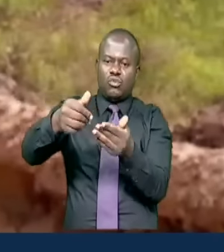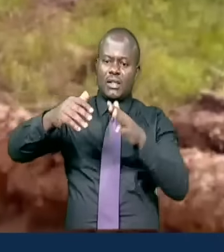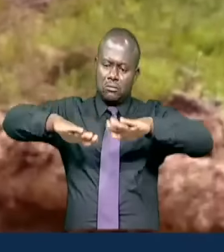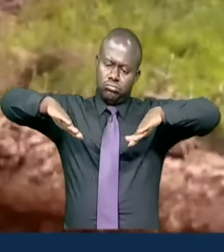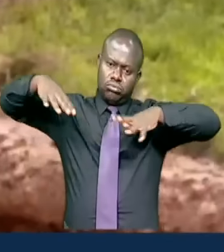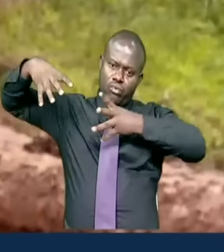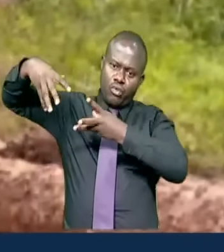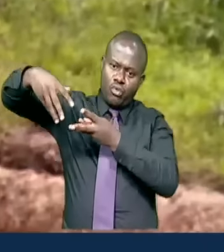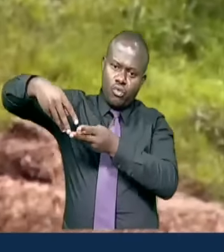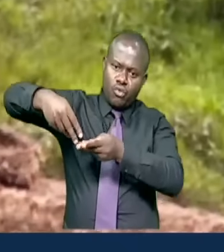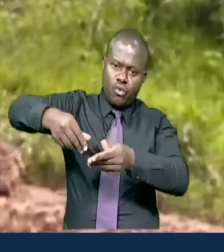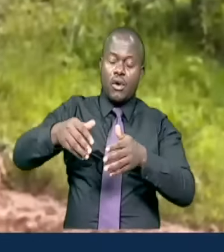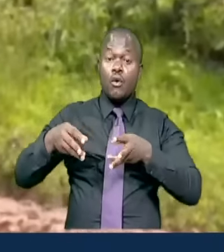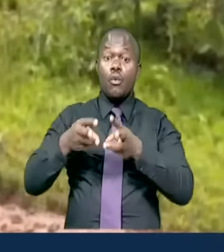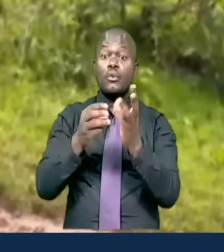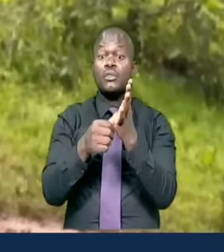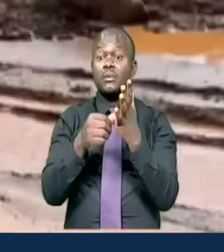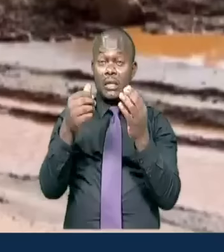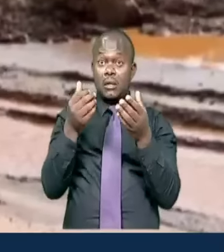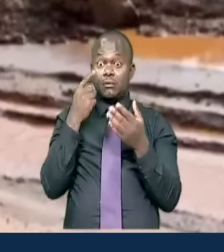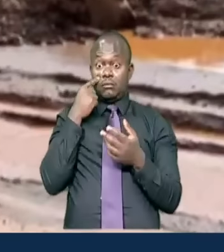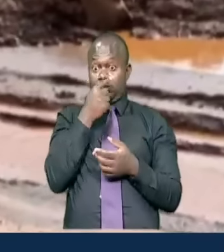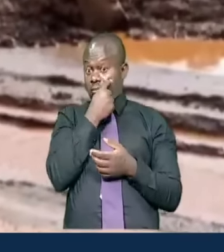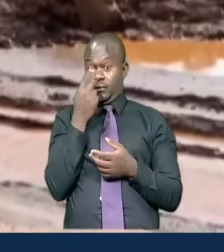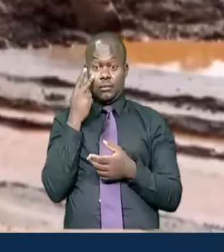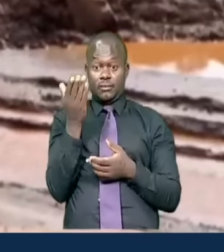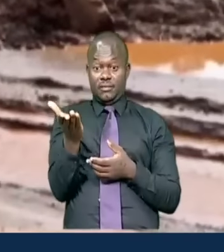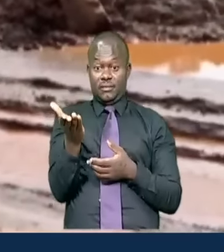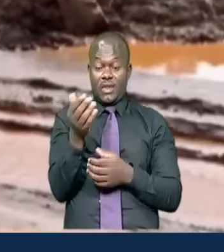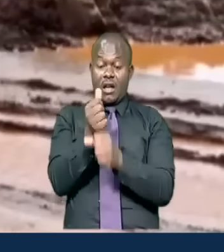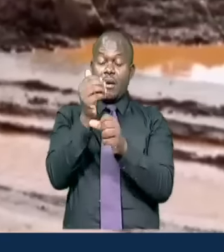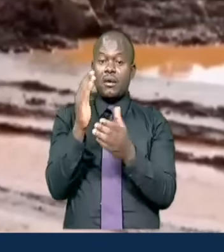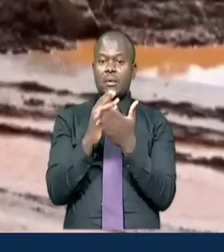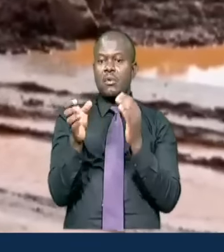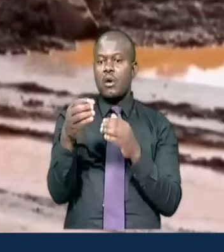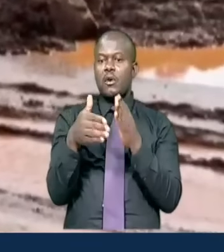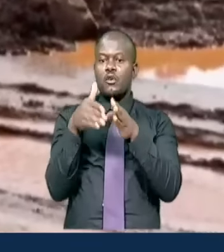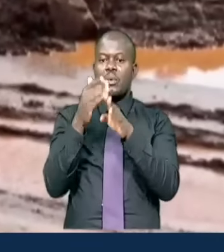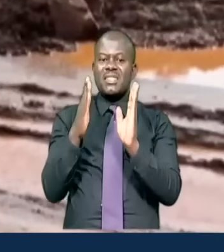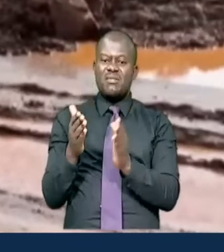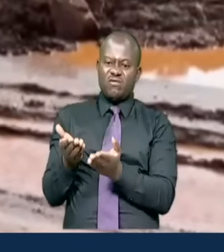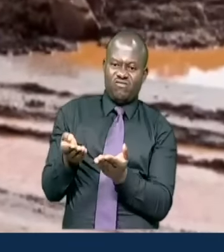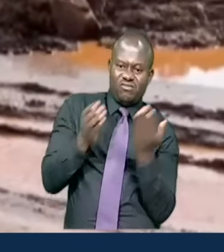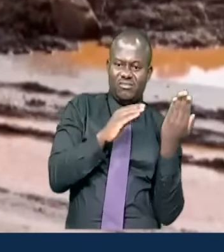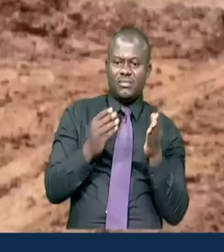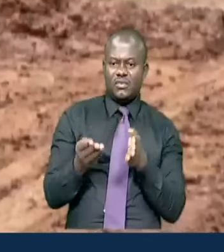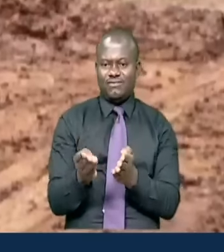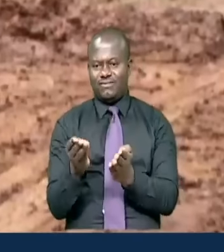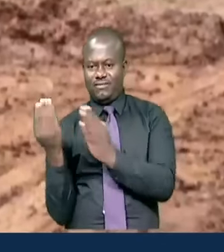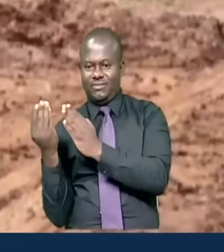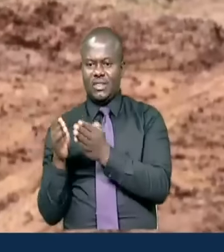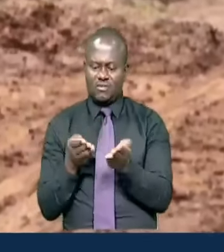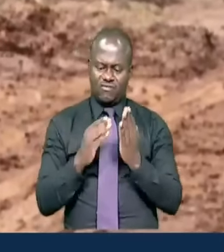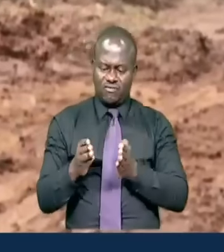unyuramo mu karere ka Karongi, ku buryo ari ikibazo giteye inkeke. Ahoramo abakozi b'imwe mu makompanyi y'ubwubatsi bakuramo iryo taka n'ibibuye binini